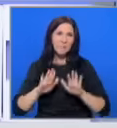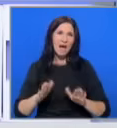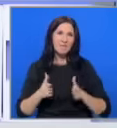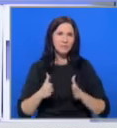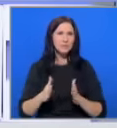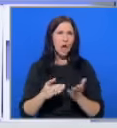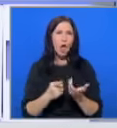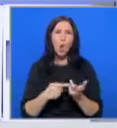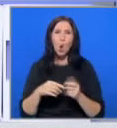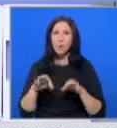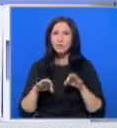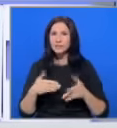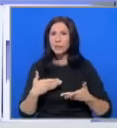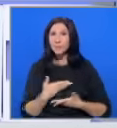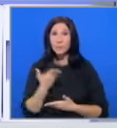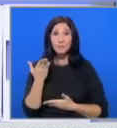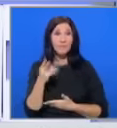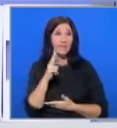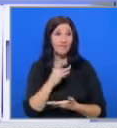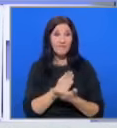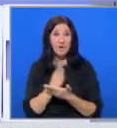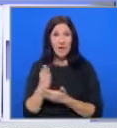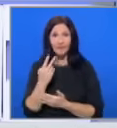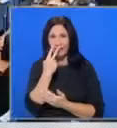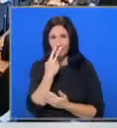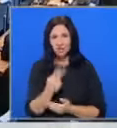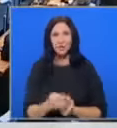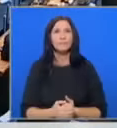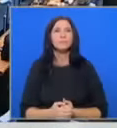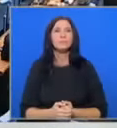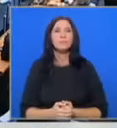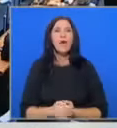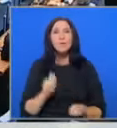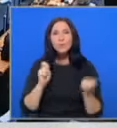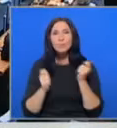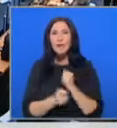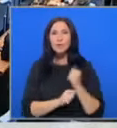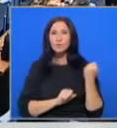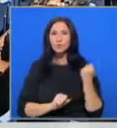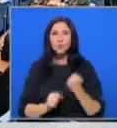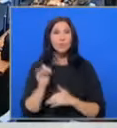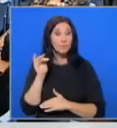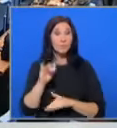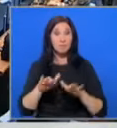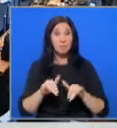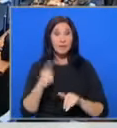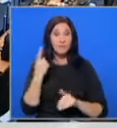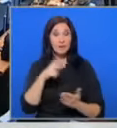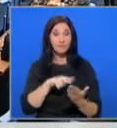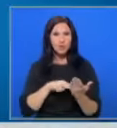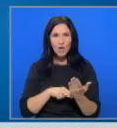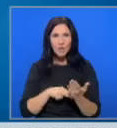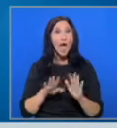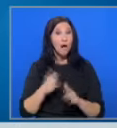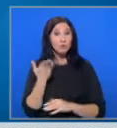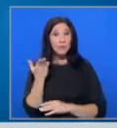писта. Колко гласове са необходими при тези два варианта, вижте. Промените в Конституцията ще бъдат приети на първо четене,